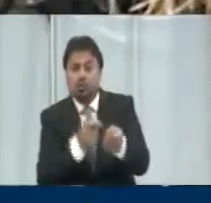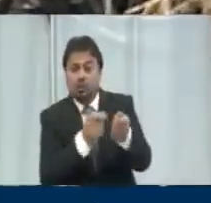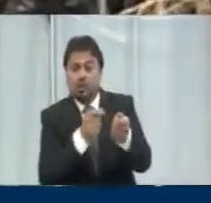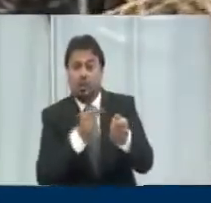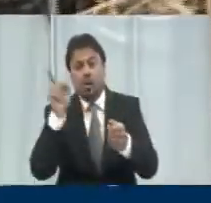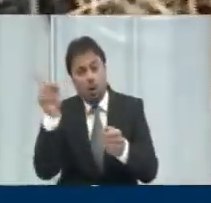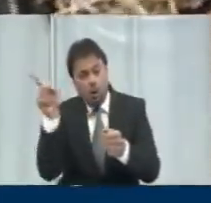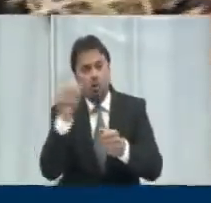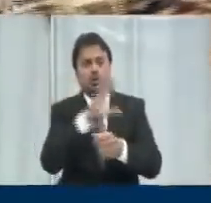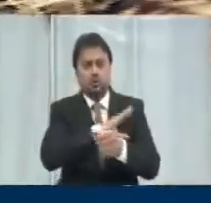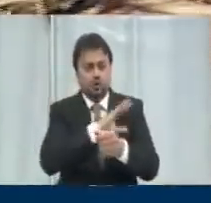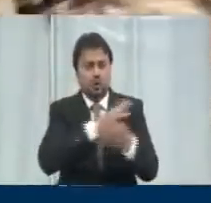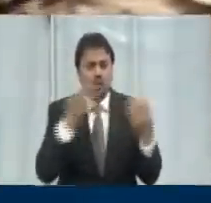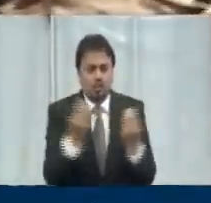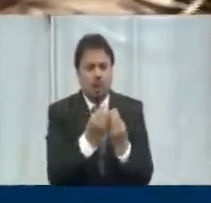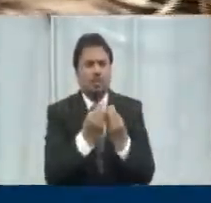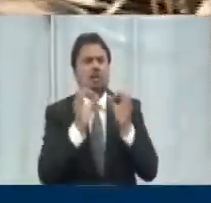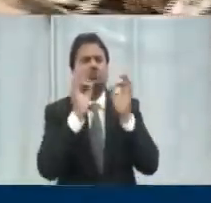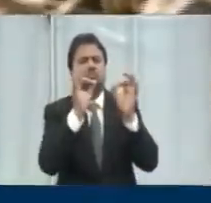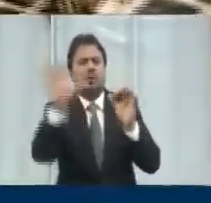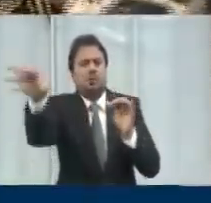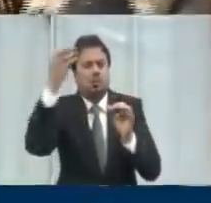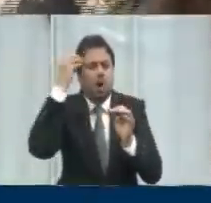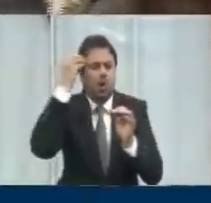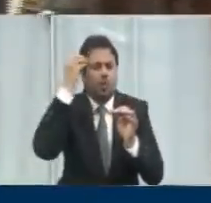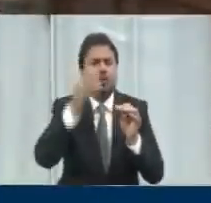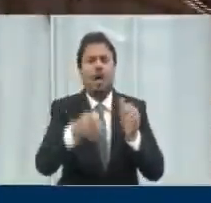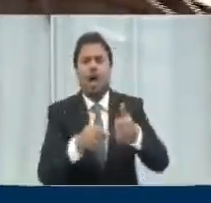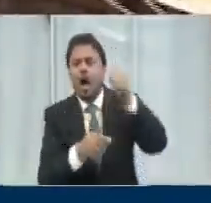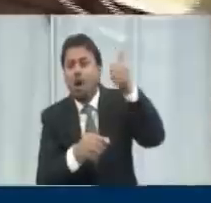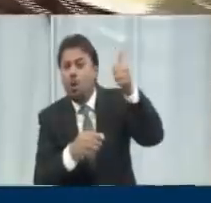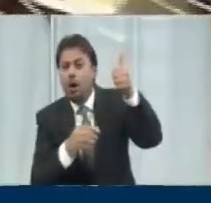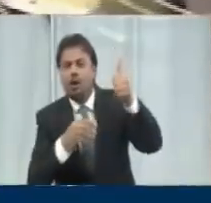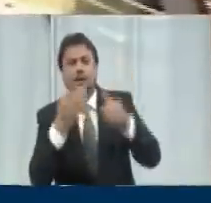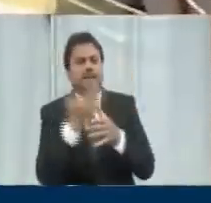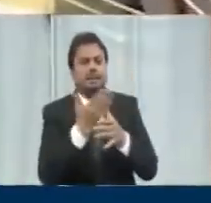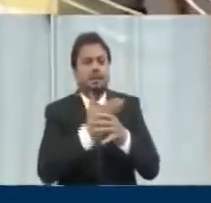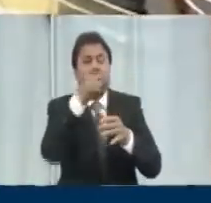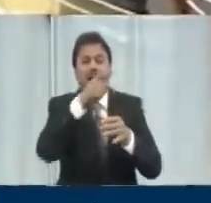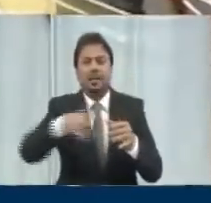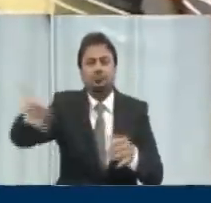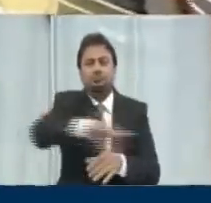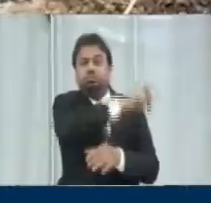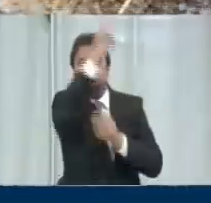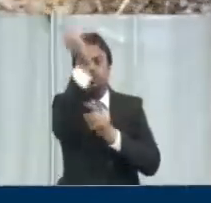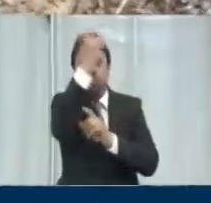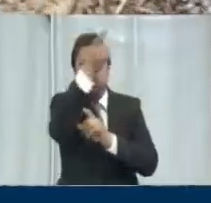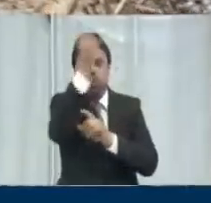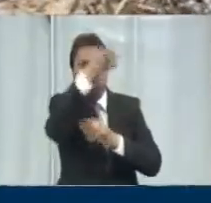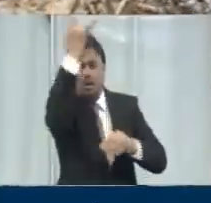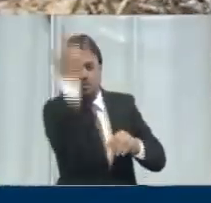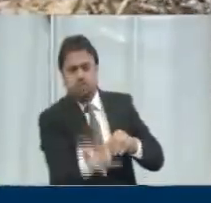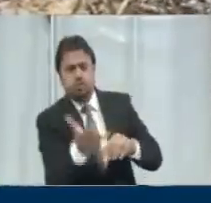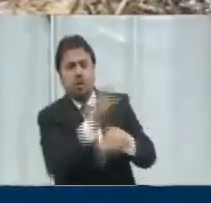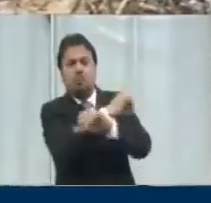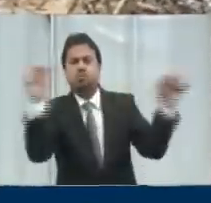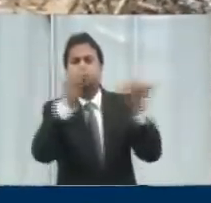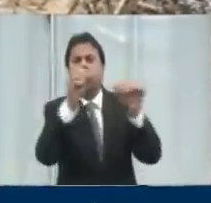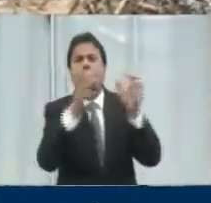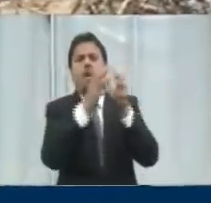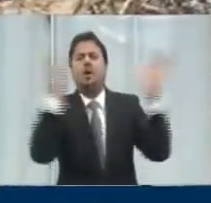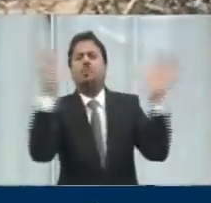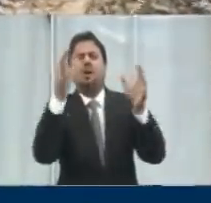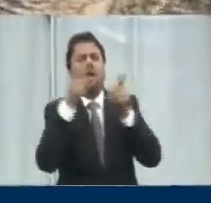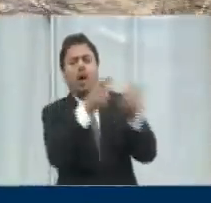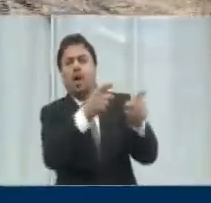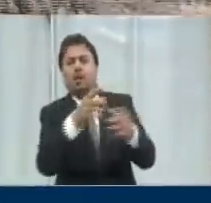المكان. تم الوصول للمعلومات أولية تفيد بأنه هذا الحطام هو أجزاء كبيرة